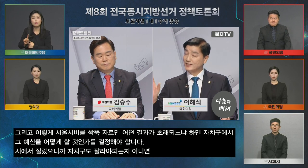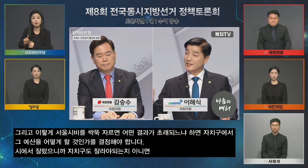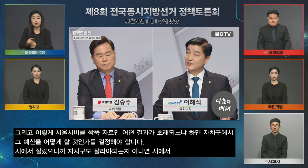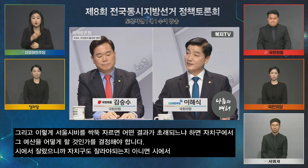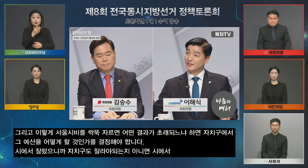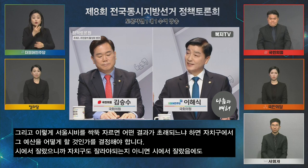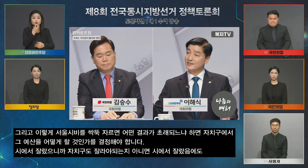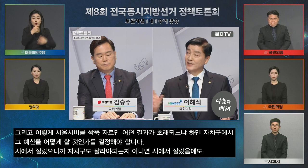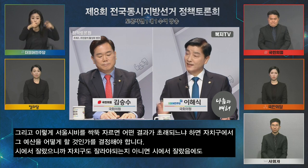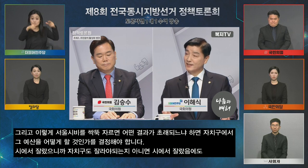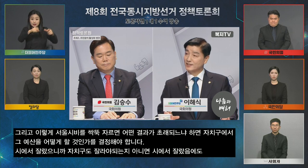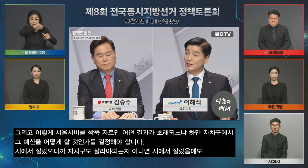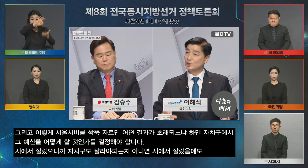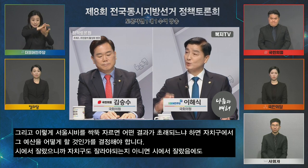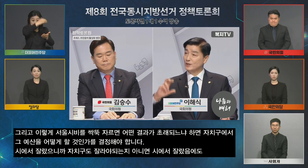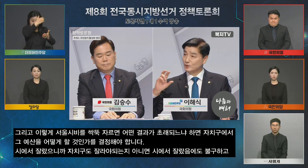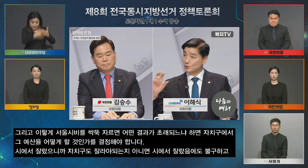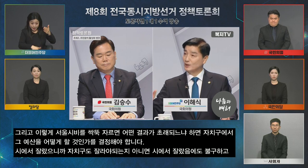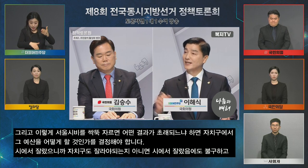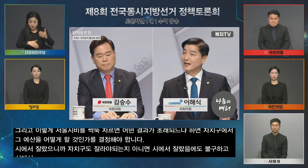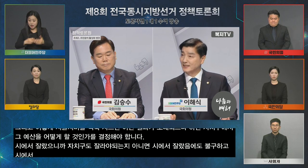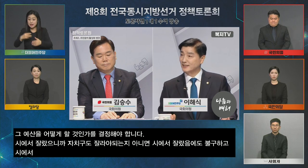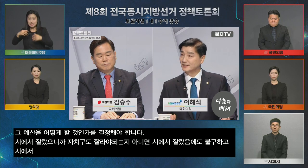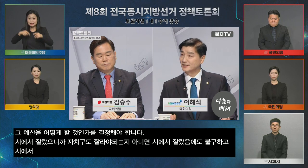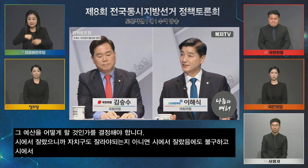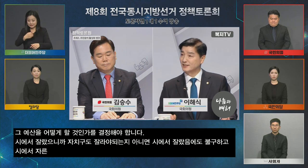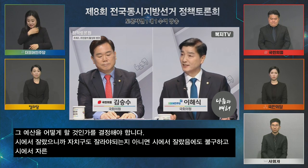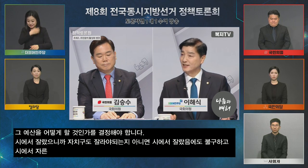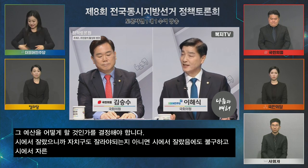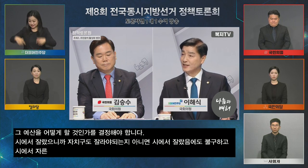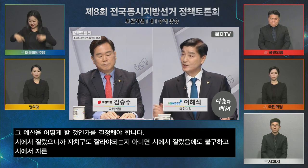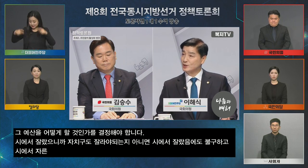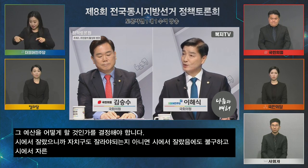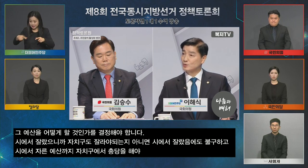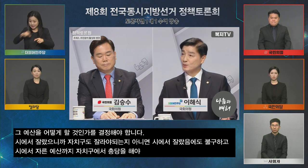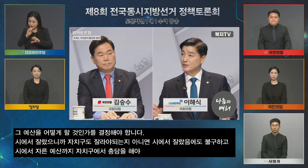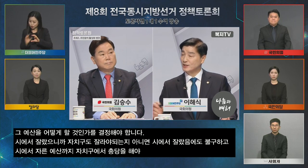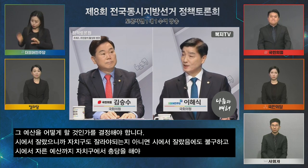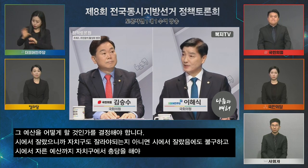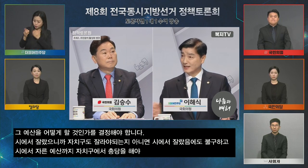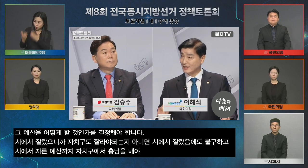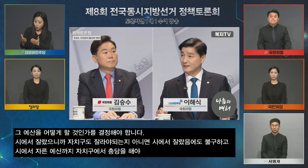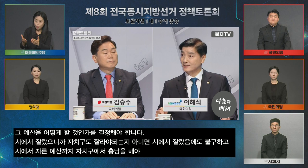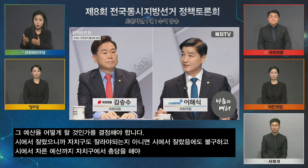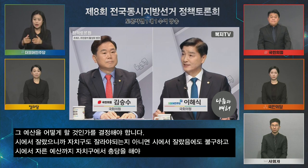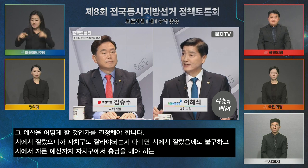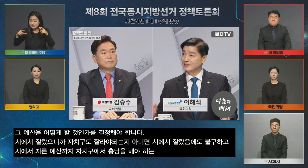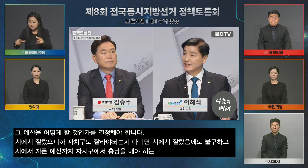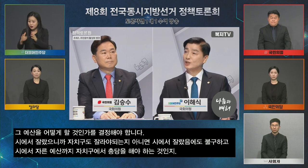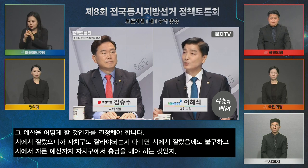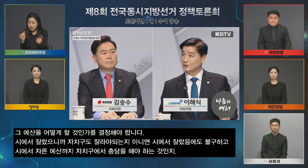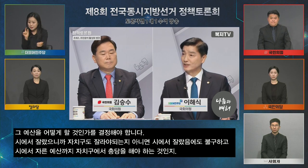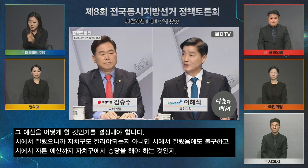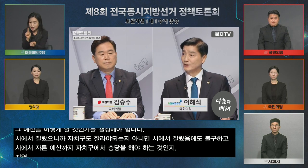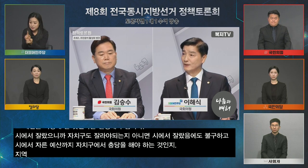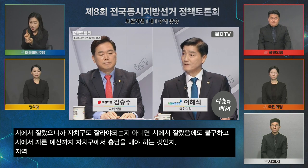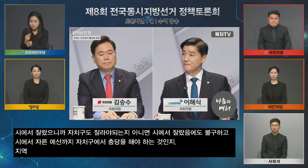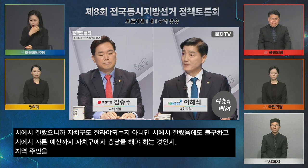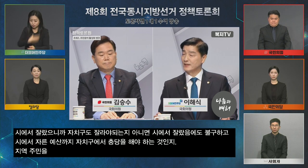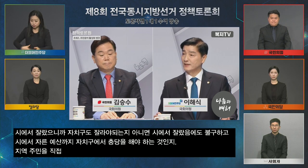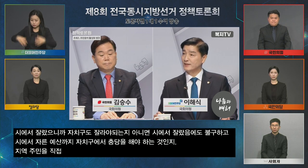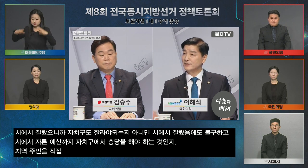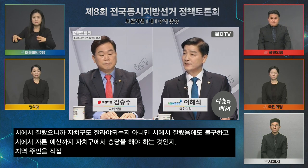시에서 자른 예산까지 자치구에서 충당을 해야 되는 것인지 지역 주민을 직접 상대하는 것은 자치구거든요.